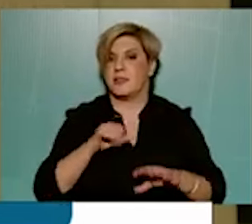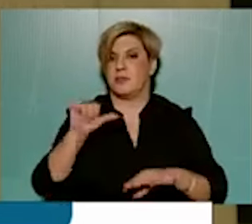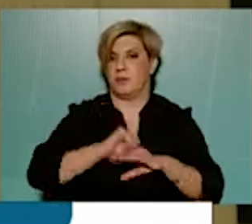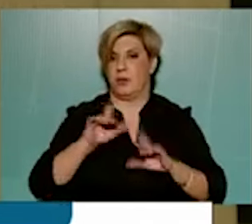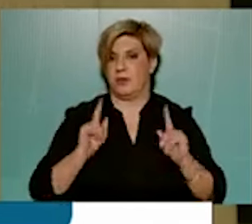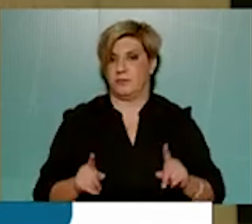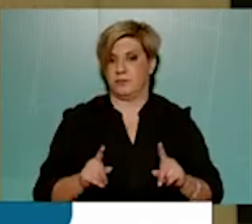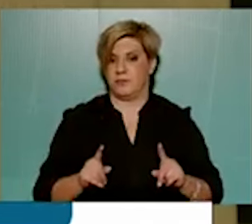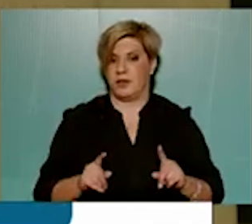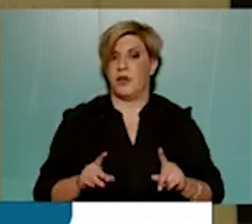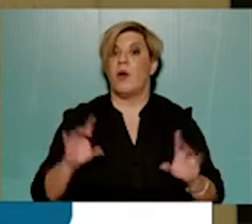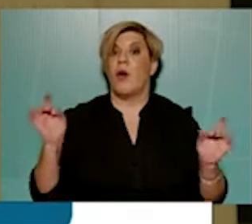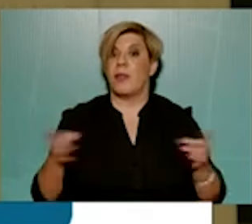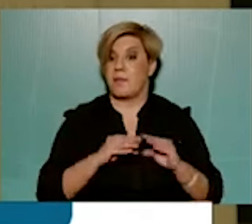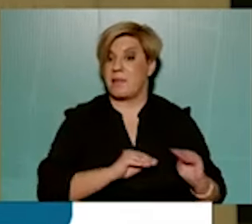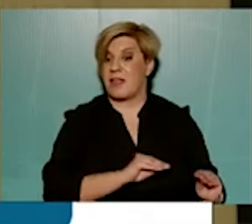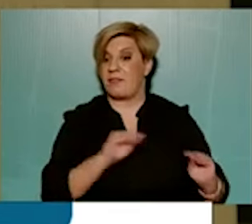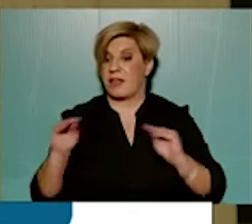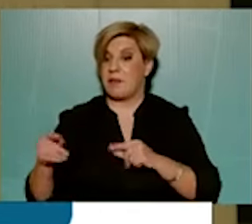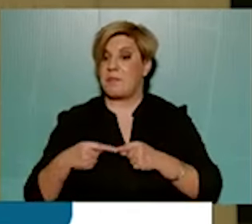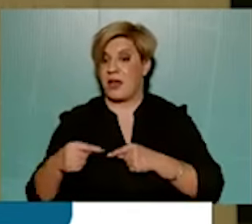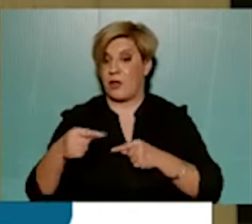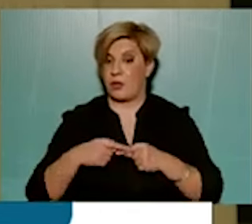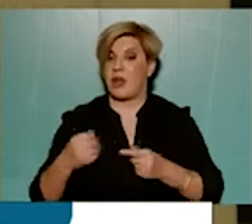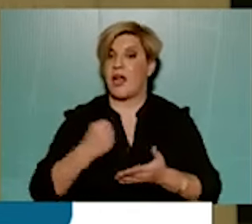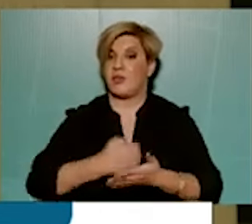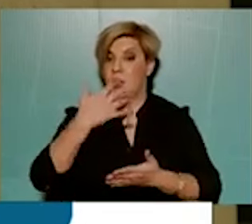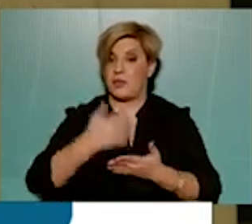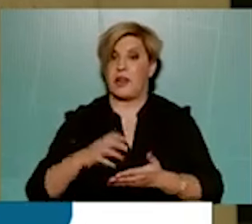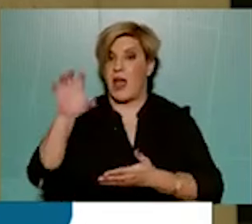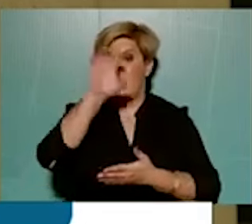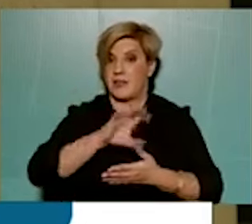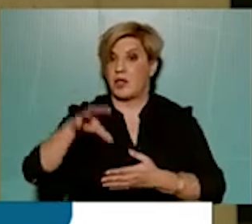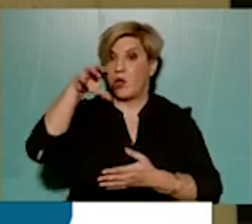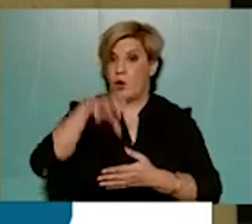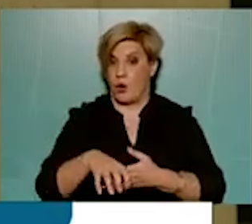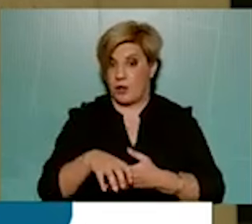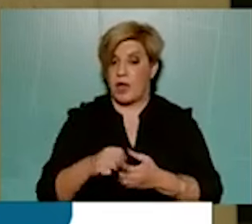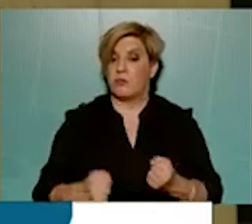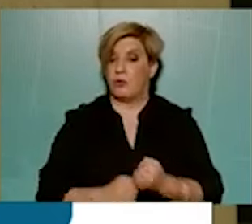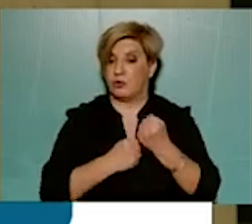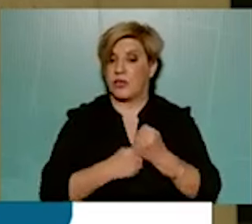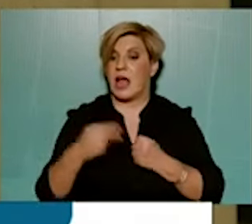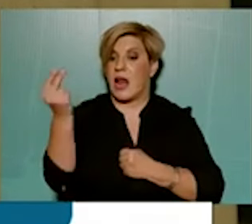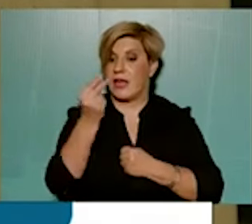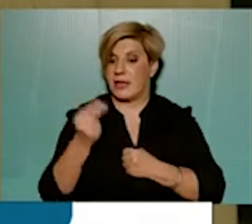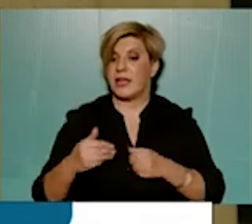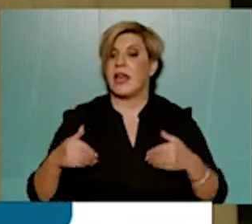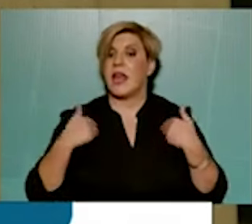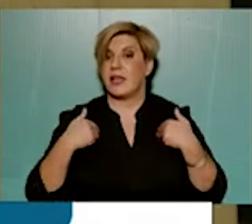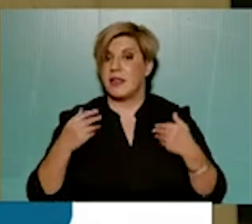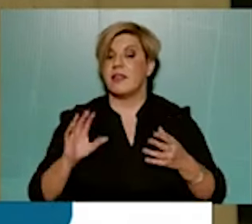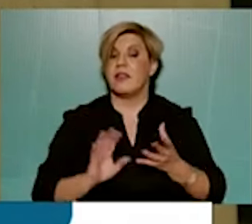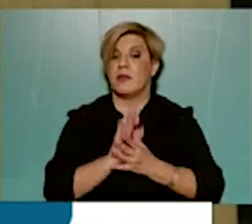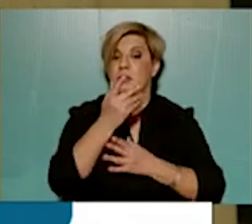πόλης. Στην όποια μεταβατική περίοδο να αξιοποιηθούν οι εκθεσιακοί χώροι για υποστήριξη καλλιτεχνικής και νεανικής δημιουργίας